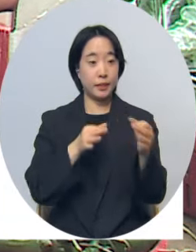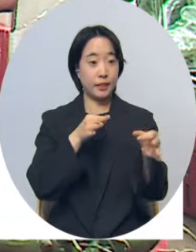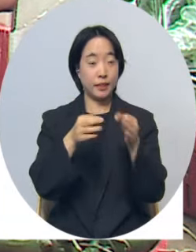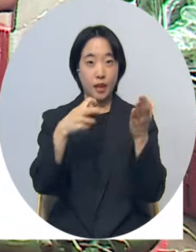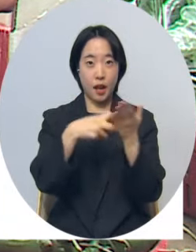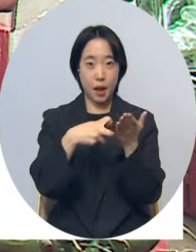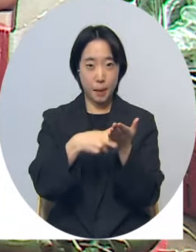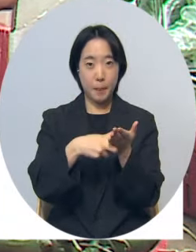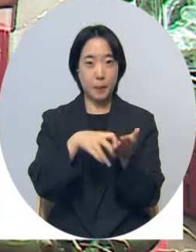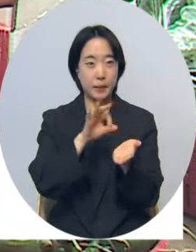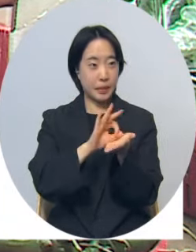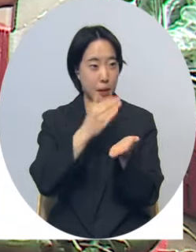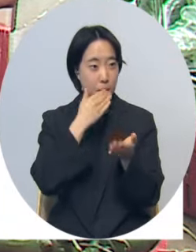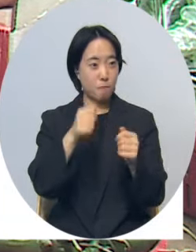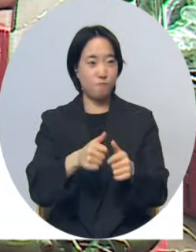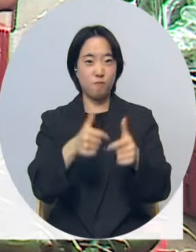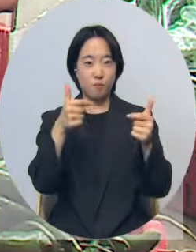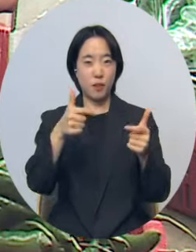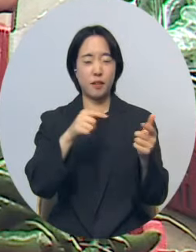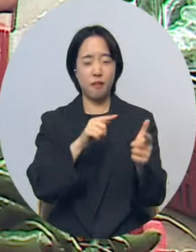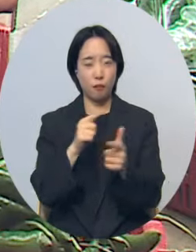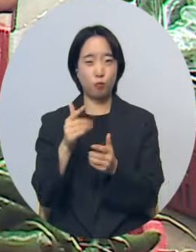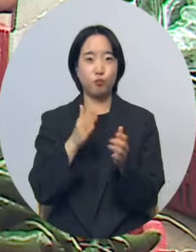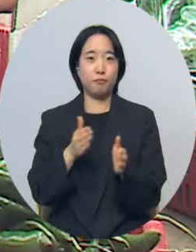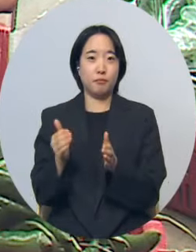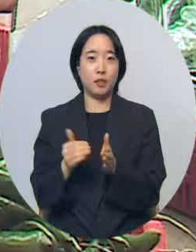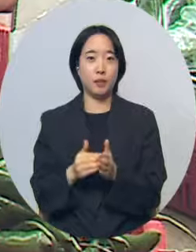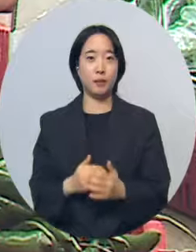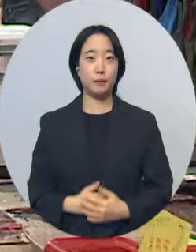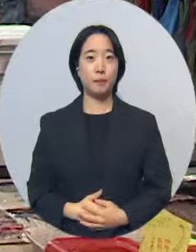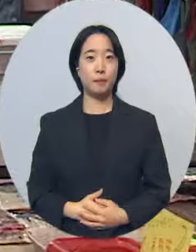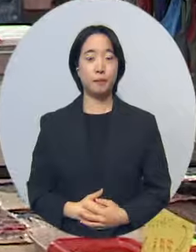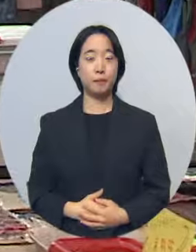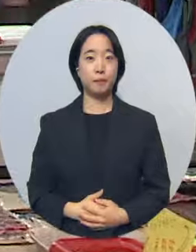확대할 예정입니다. 김유리 기자가 보도합니다.